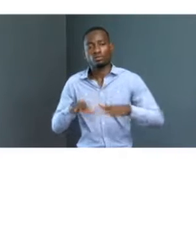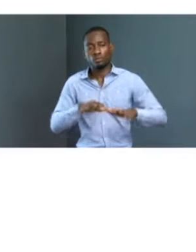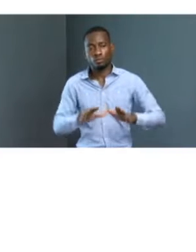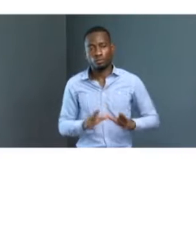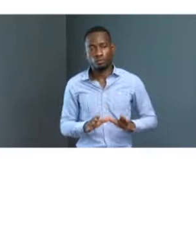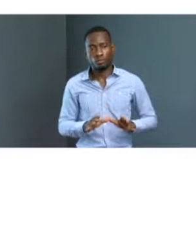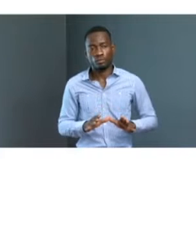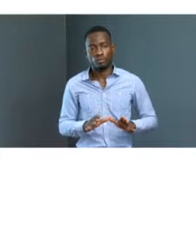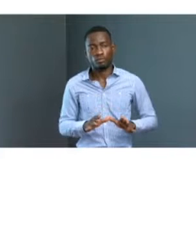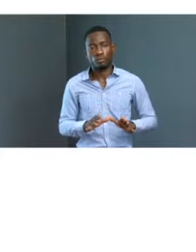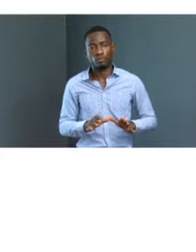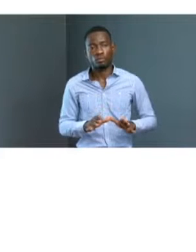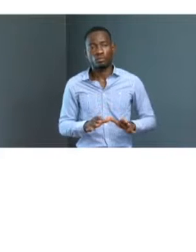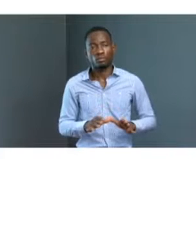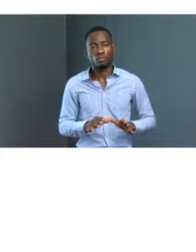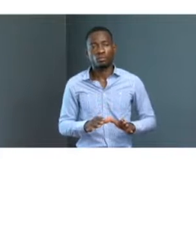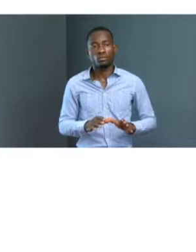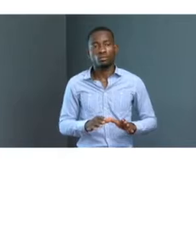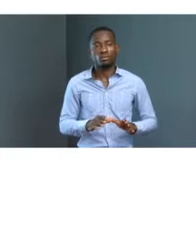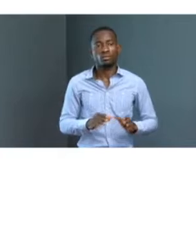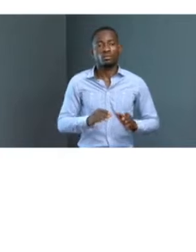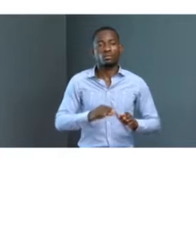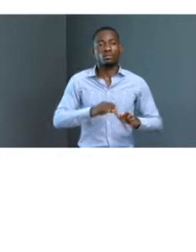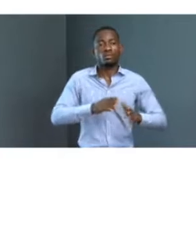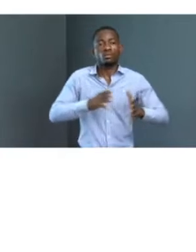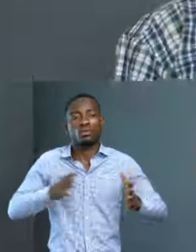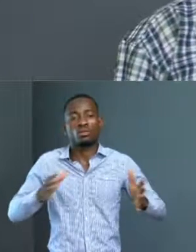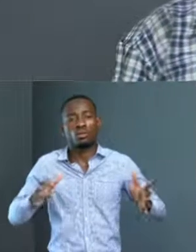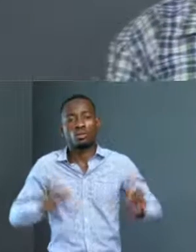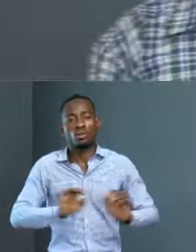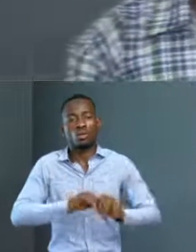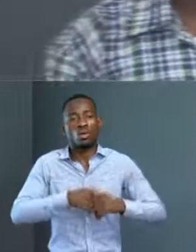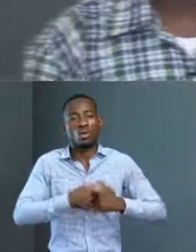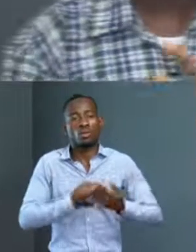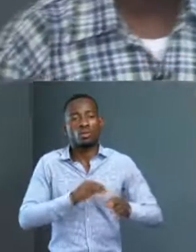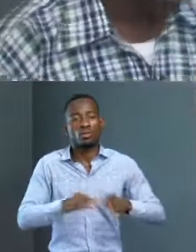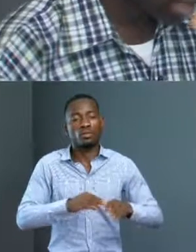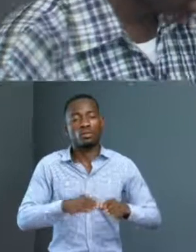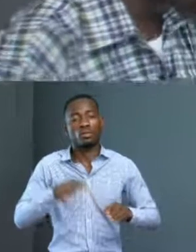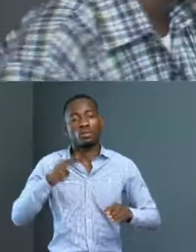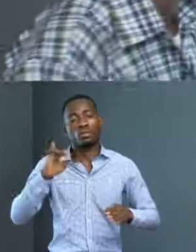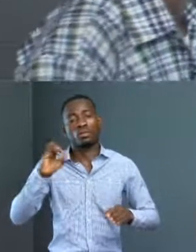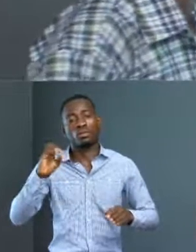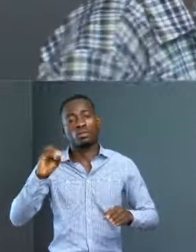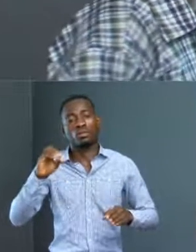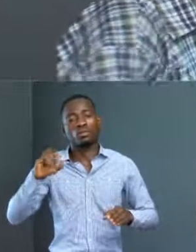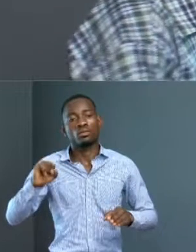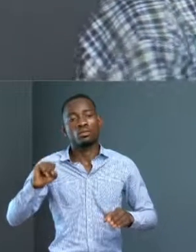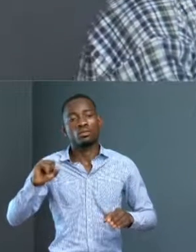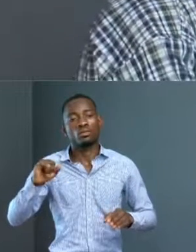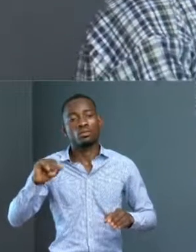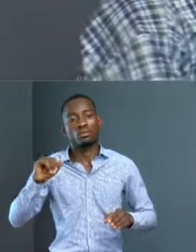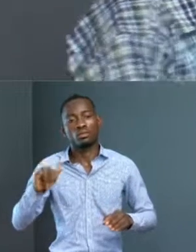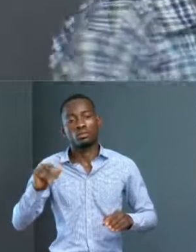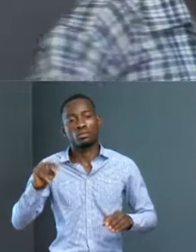de l'ADN? Ou de façon générale, comment se fait la biosynthèse des acides nucléiques? D'abord, la